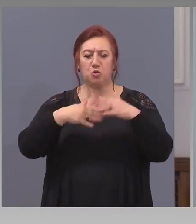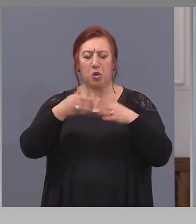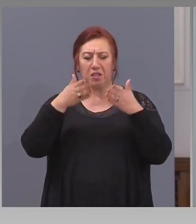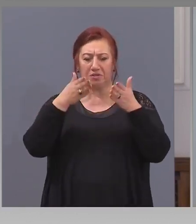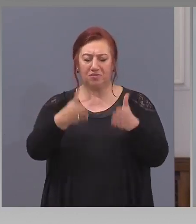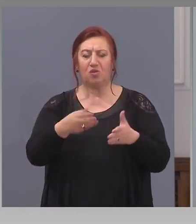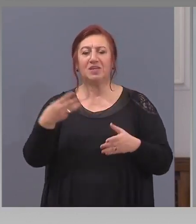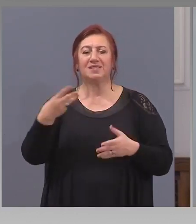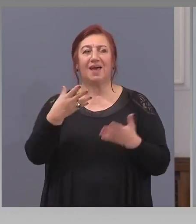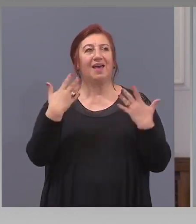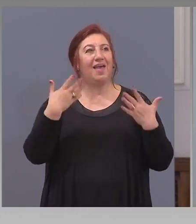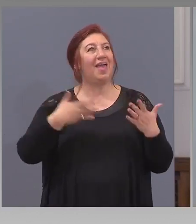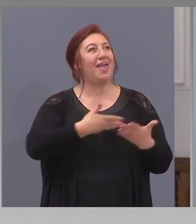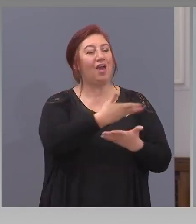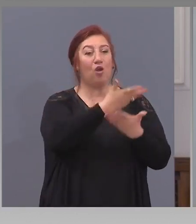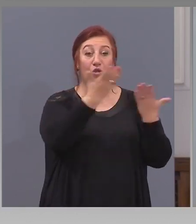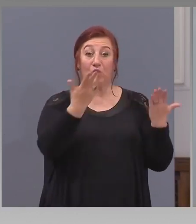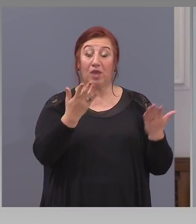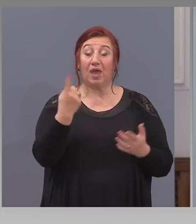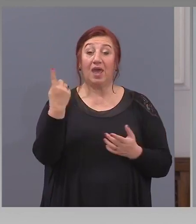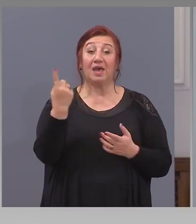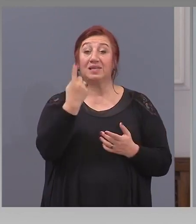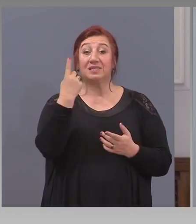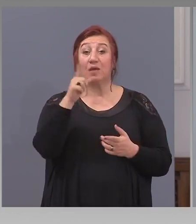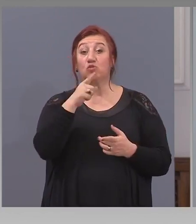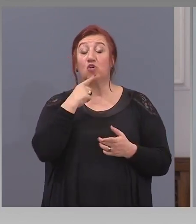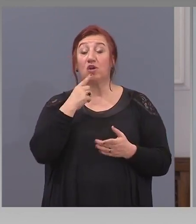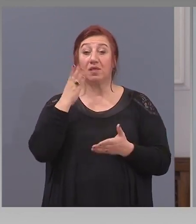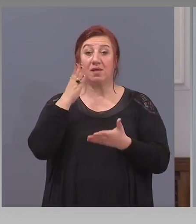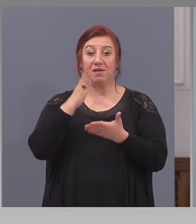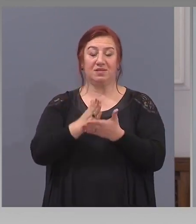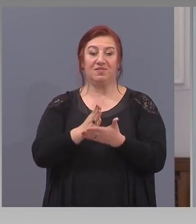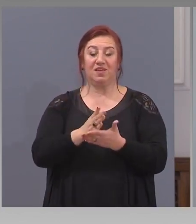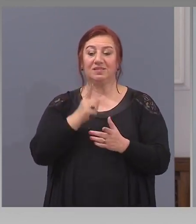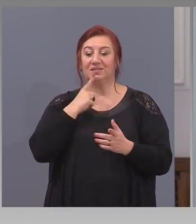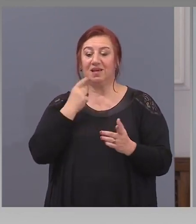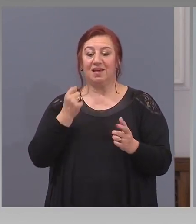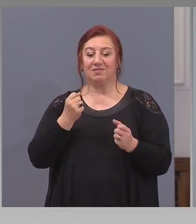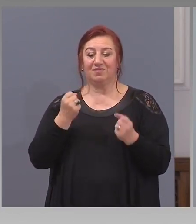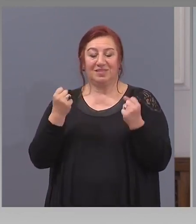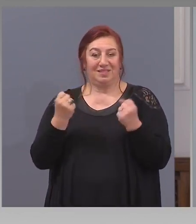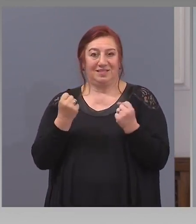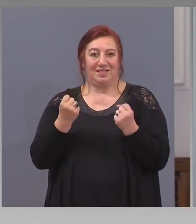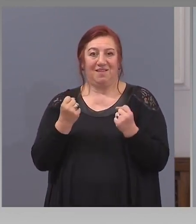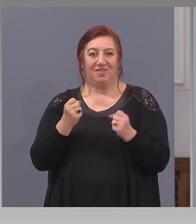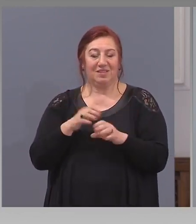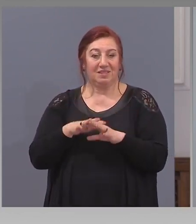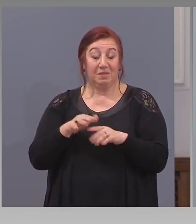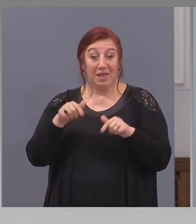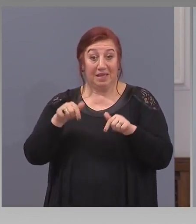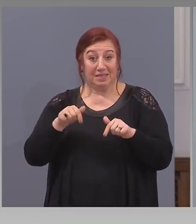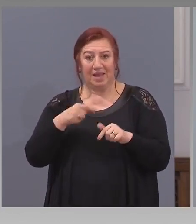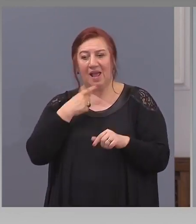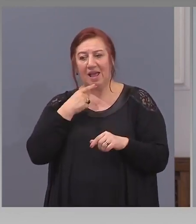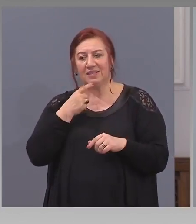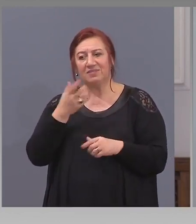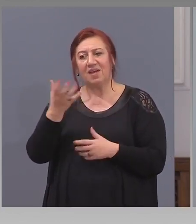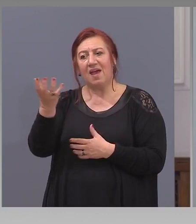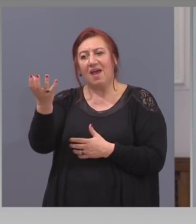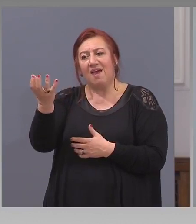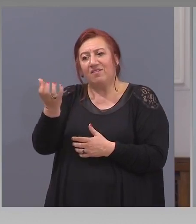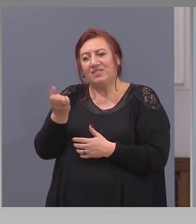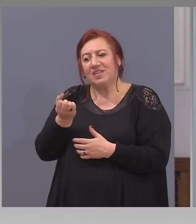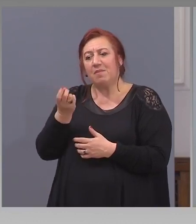екология. Само, че не казва, а за зелената сделка. Защото до сега беше, вземете си пари от